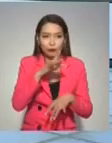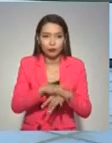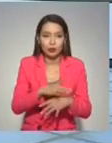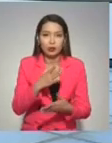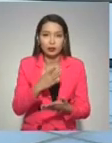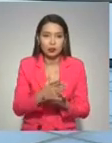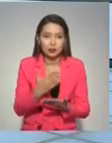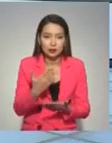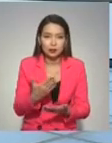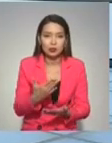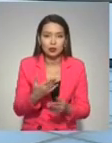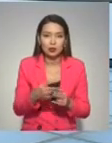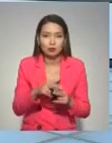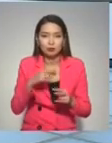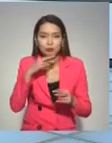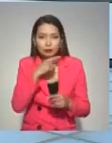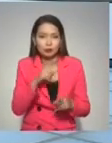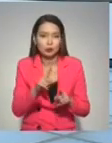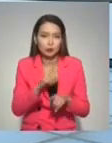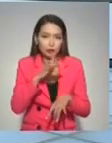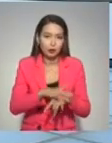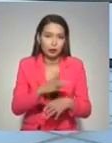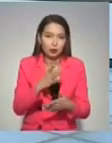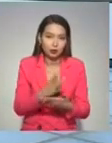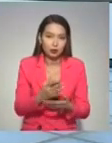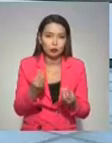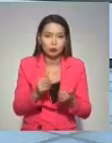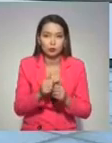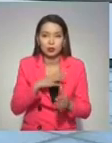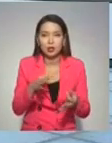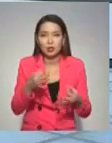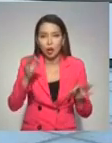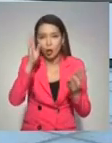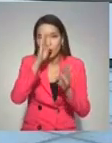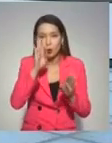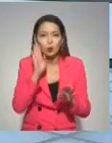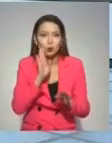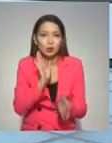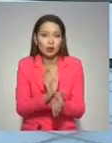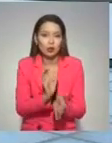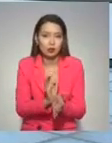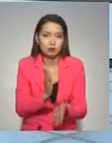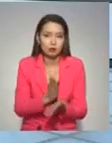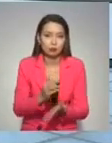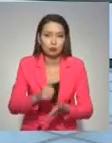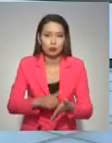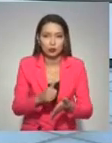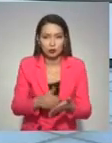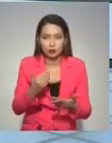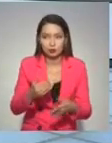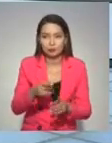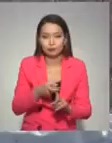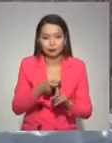жинайтын ескі коллектор әлі айырбасталмапты. Тәуелсіз экологтар да судың ластанғанын айтып дабыл қағып отыр. Толығырақ Қайшан Қуаштың